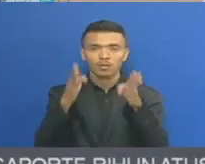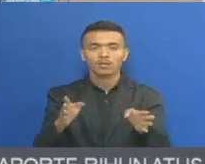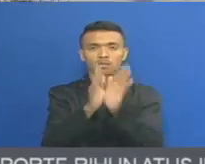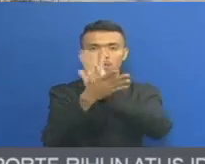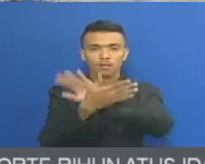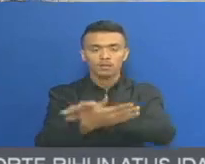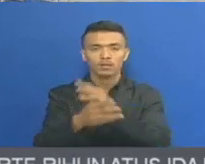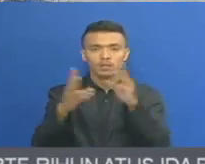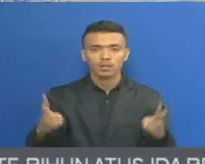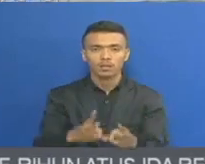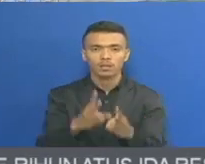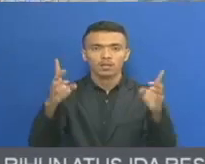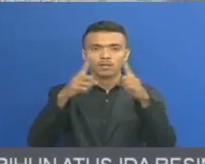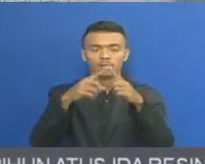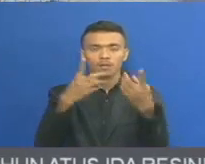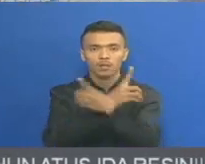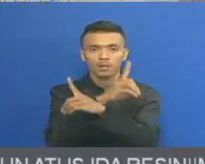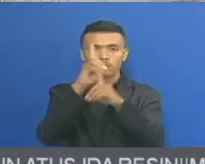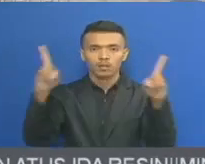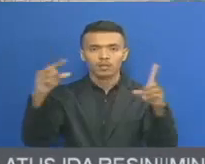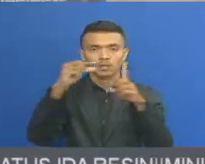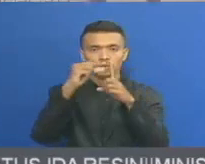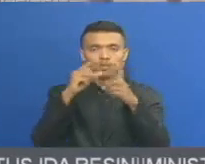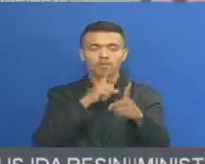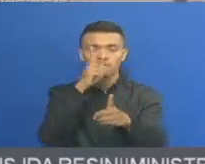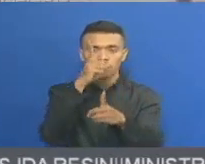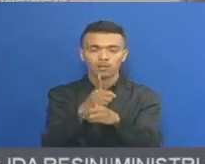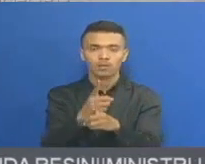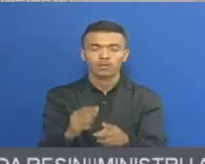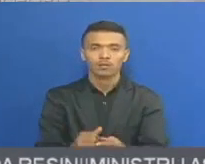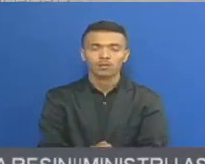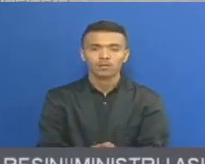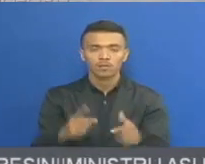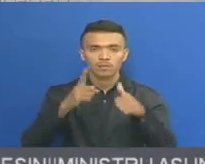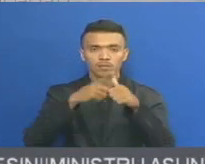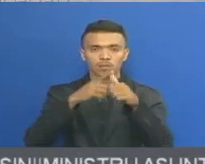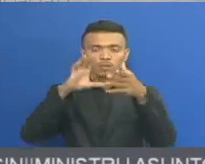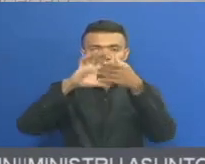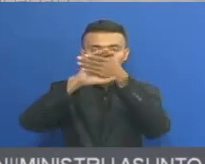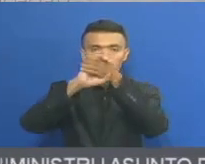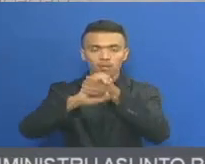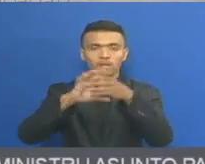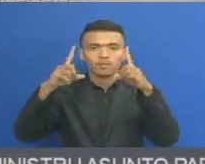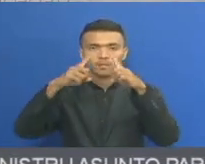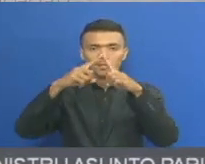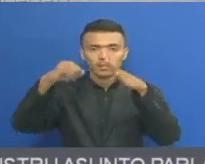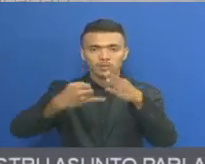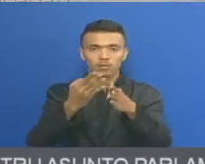mata dalam ba demokrasia no lialos. Primeiro é parabéns ba jornalista